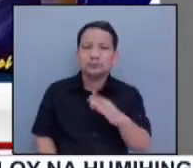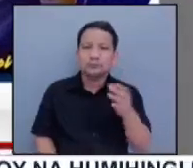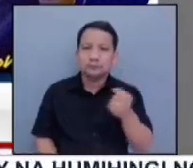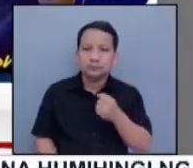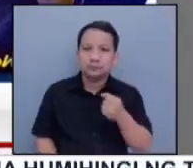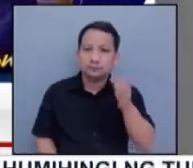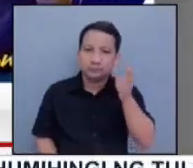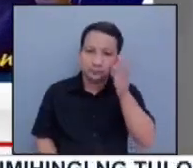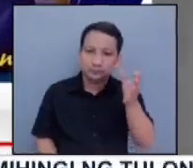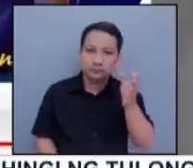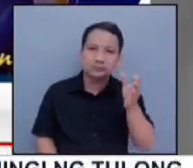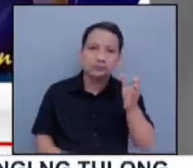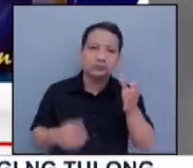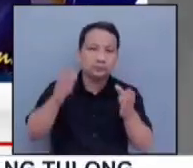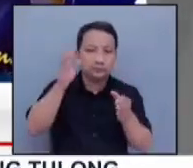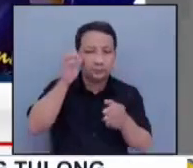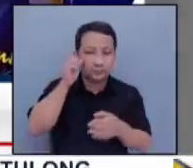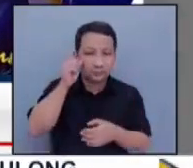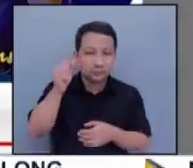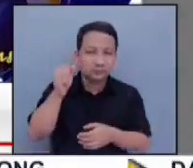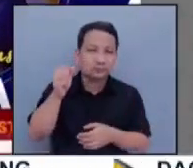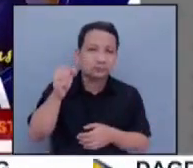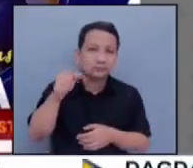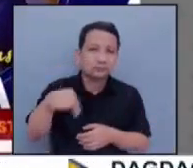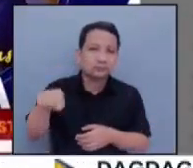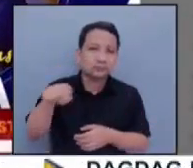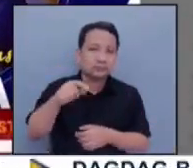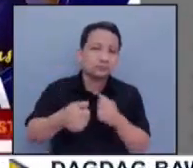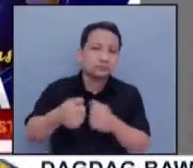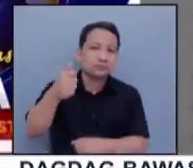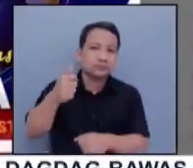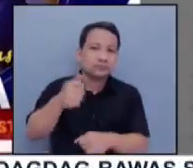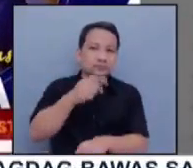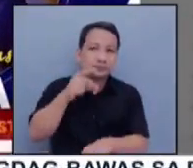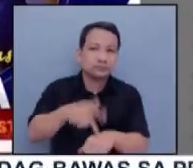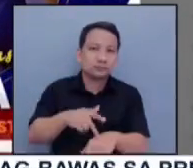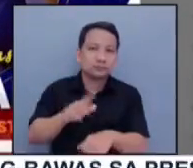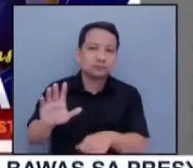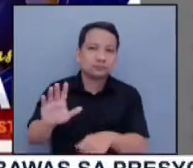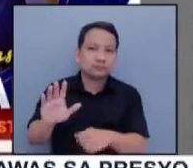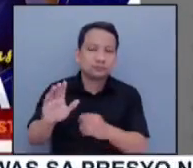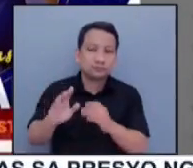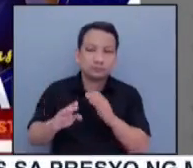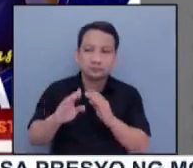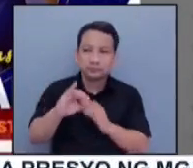Carag, Zefania Ngaya at ang pambato ng Pilipinas sa judo.